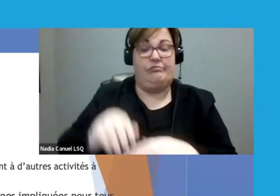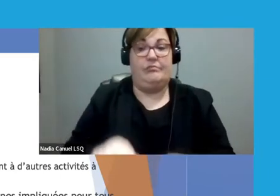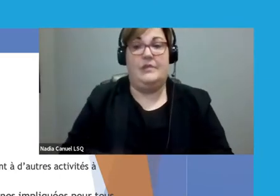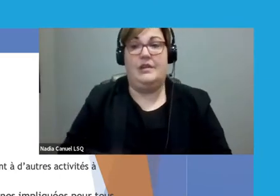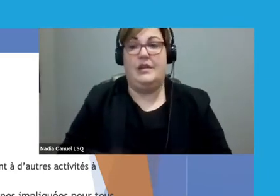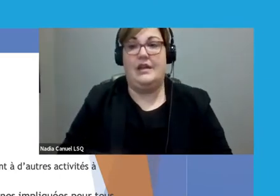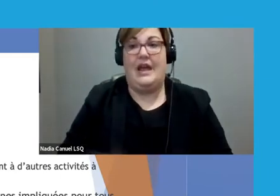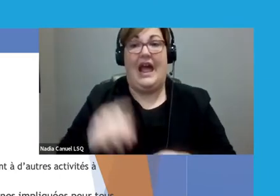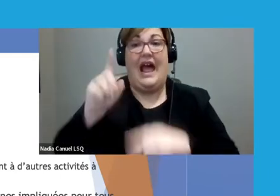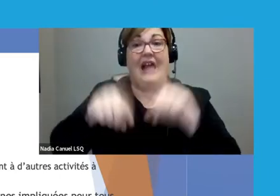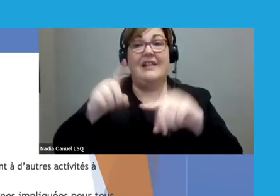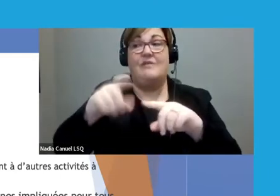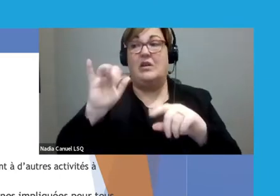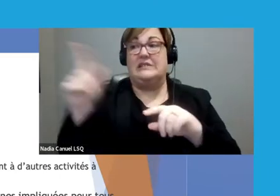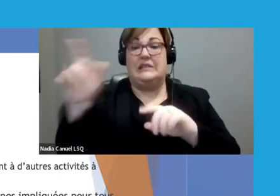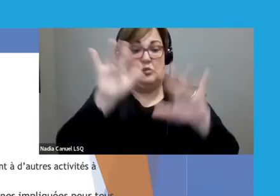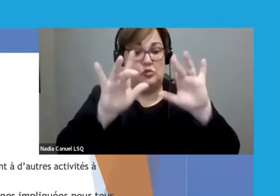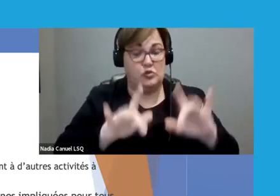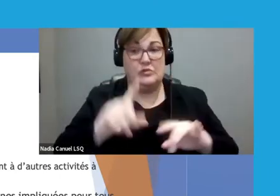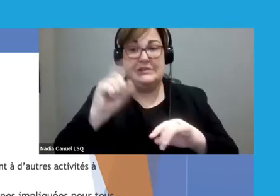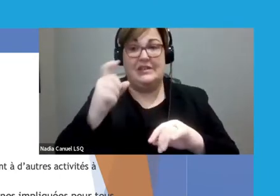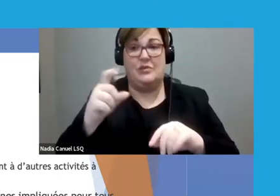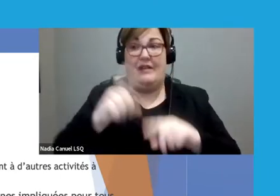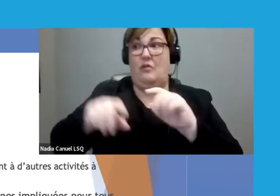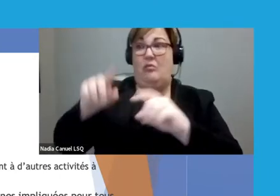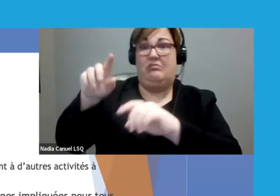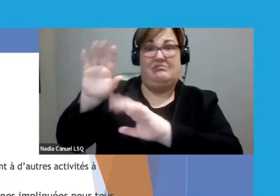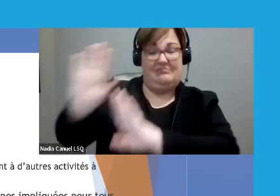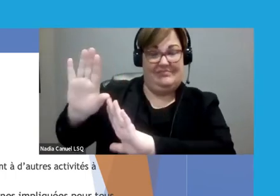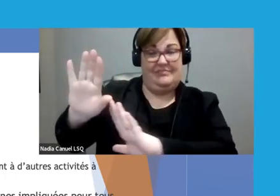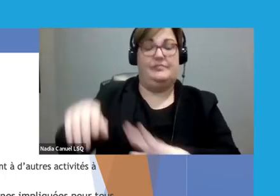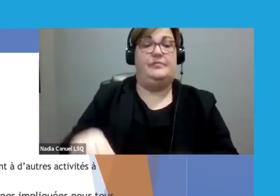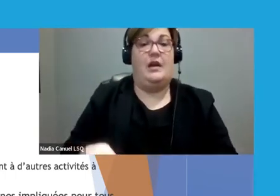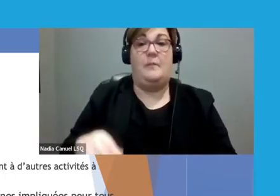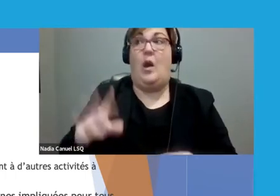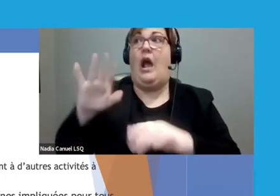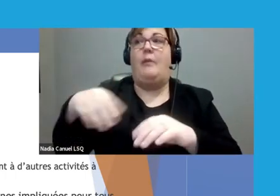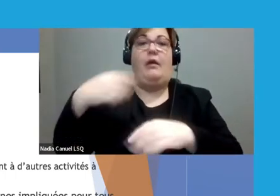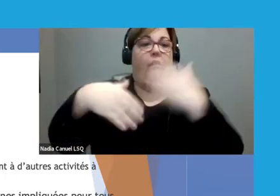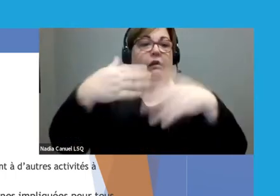les gestes à caractère sexuel, même dans un élan.